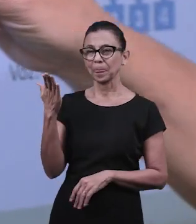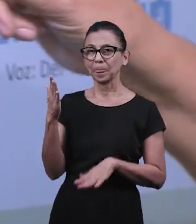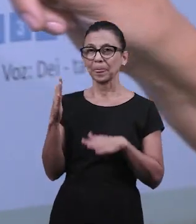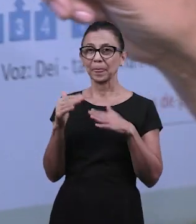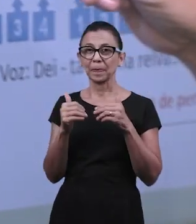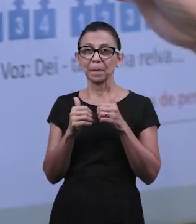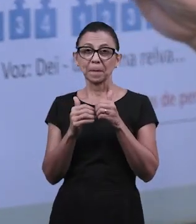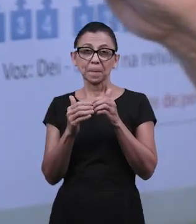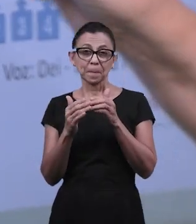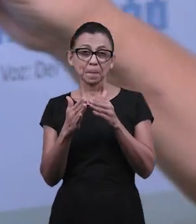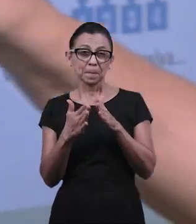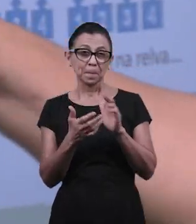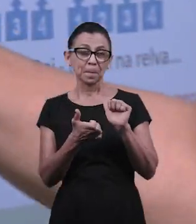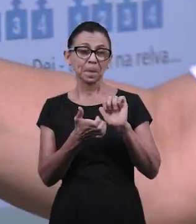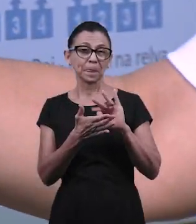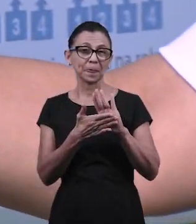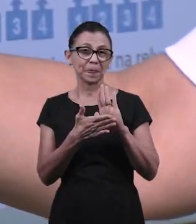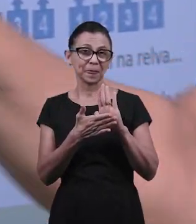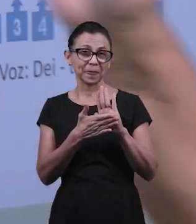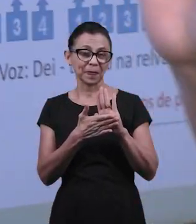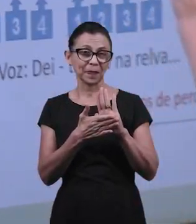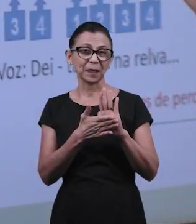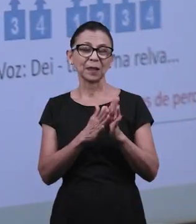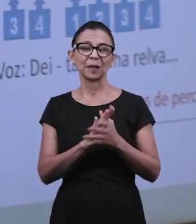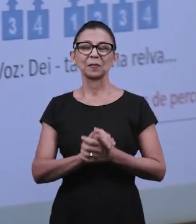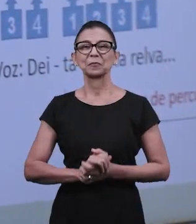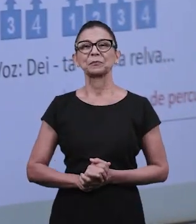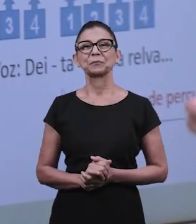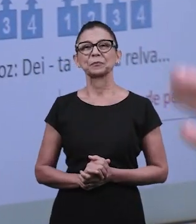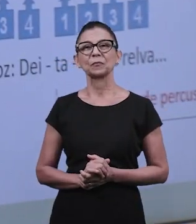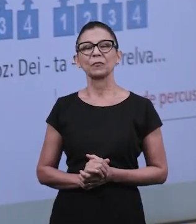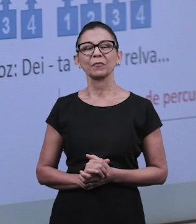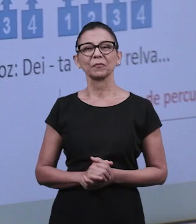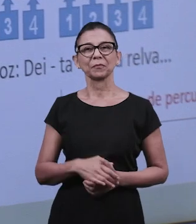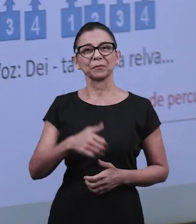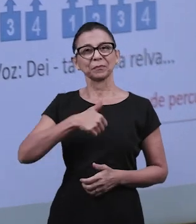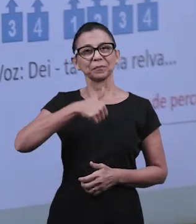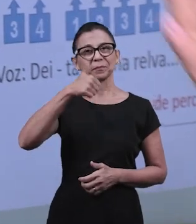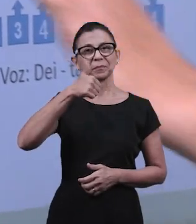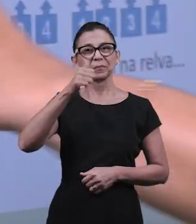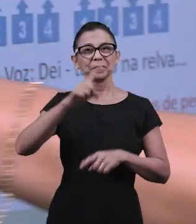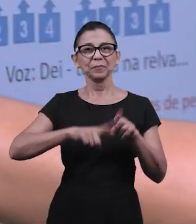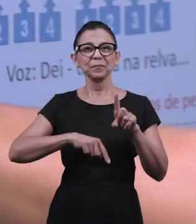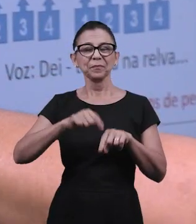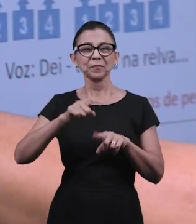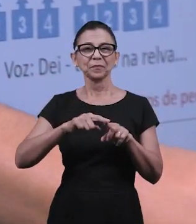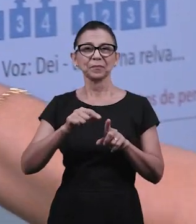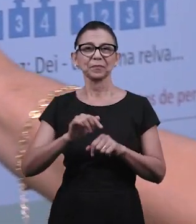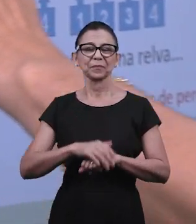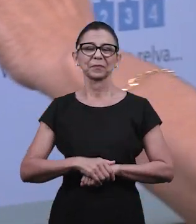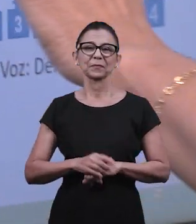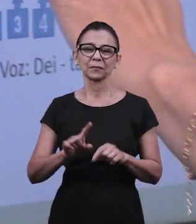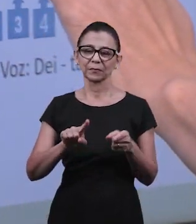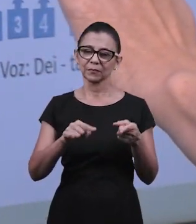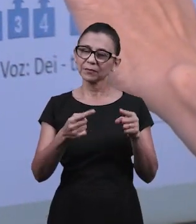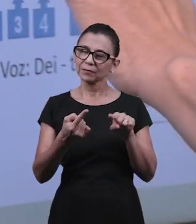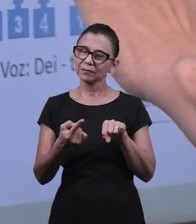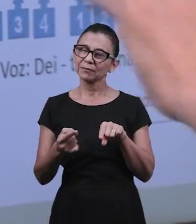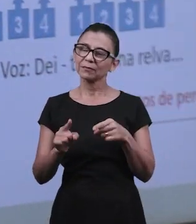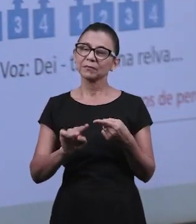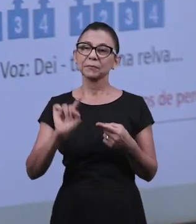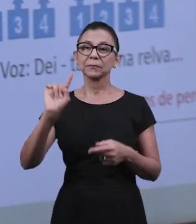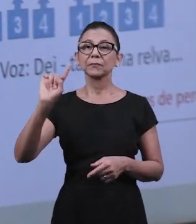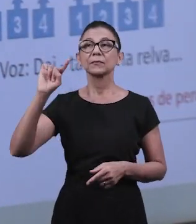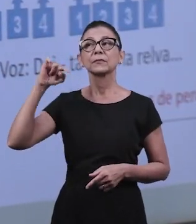Voici l'introduction simplifiée. Donc d'abord, on va commencer avec les instruments